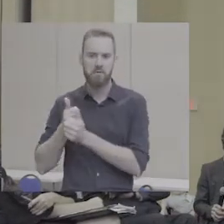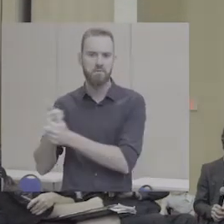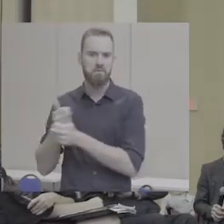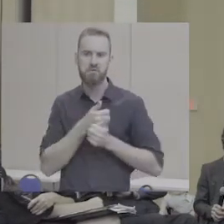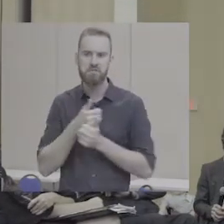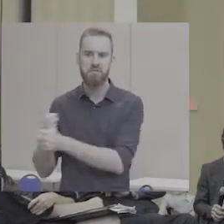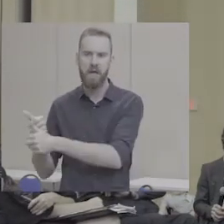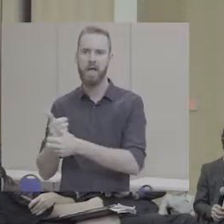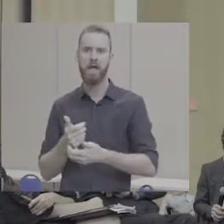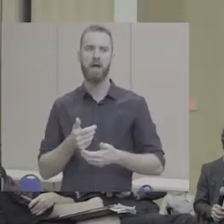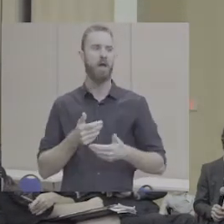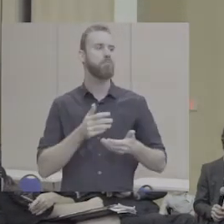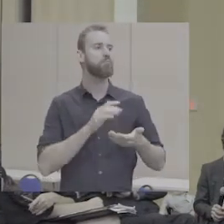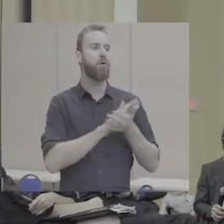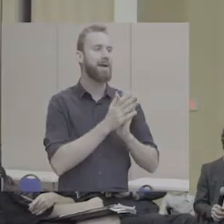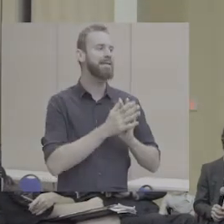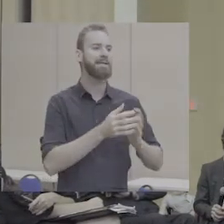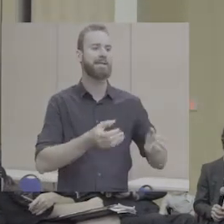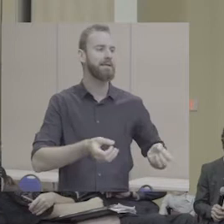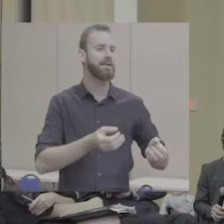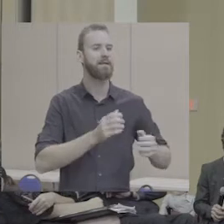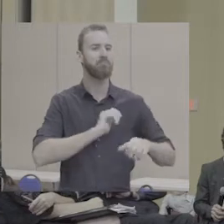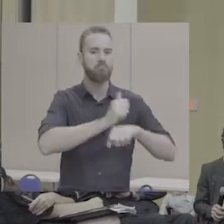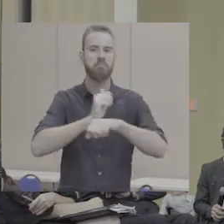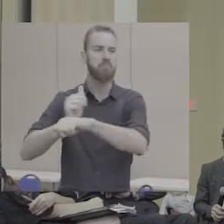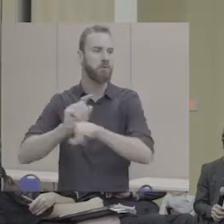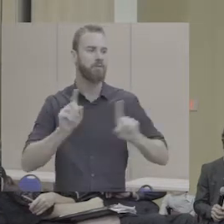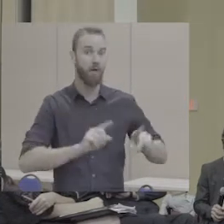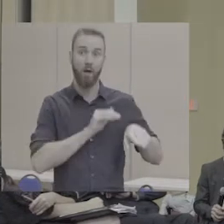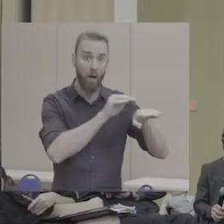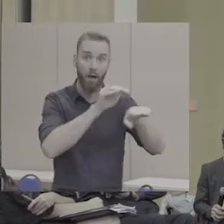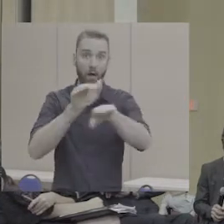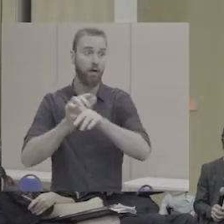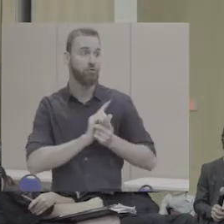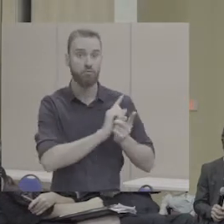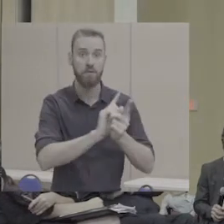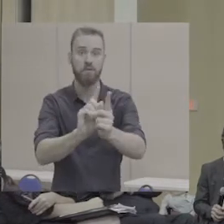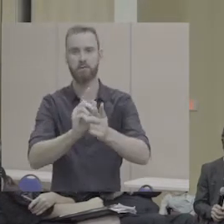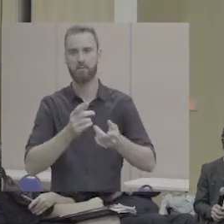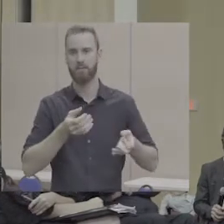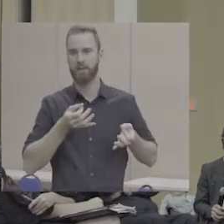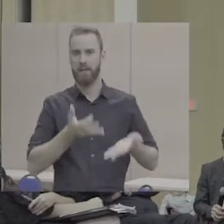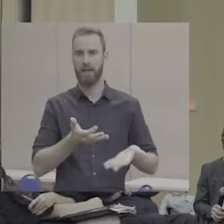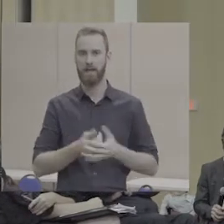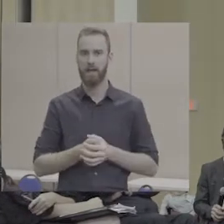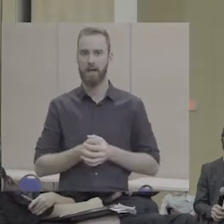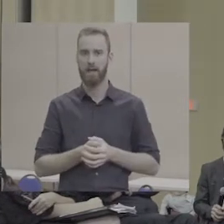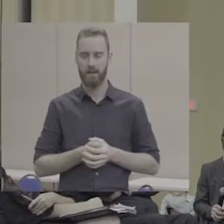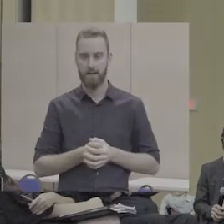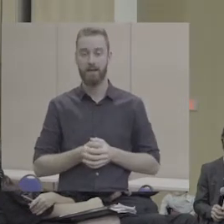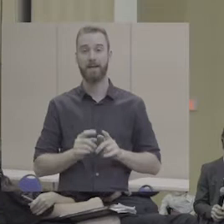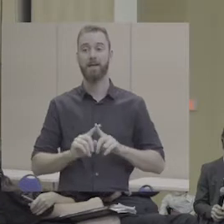suivre les contracteurs à trace. Mais qui est-ce